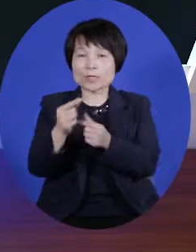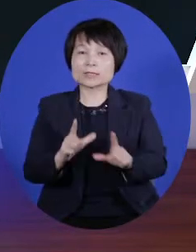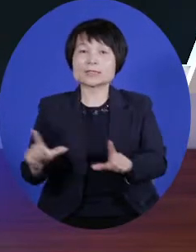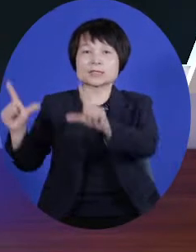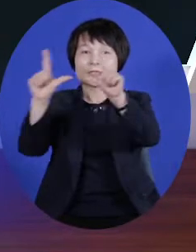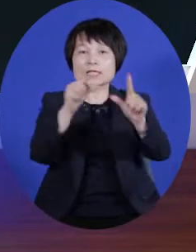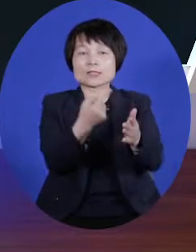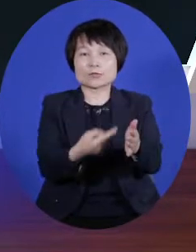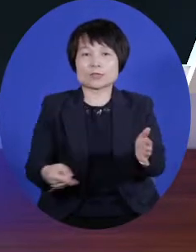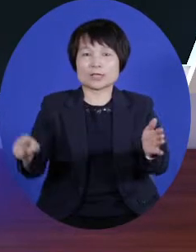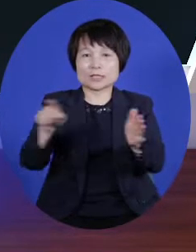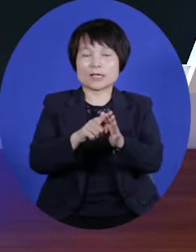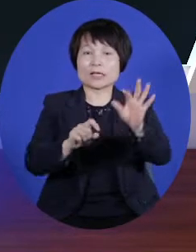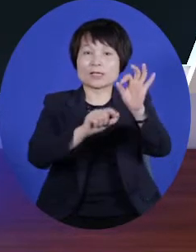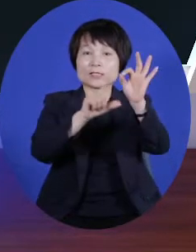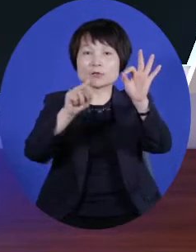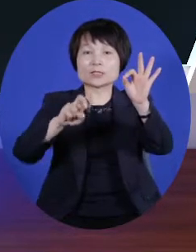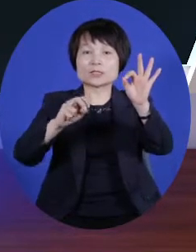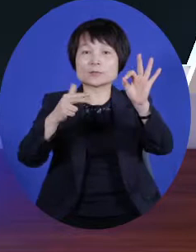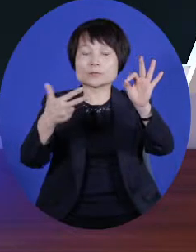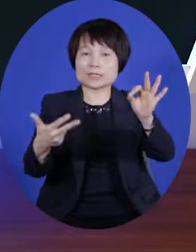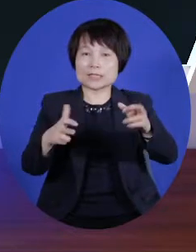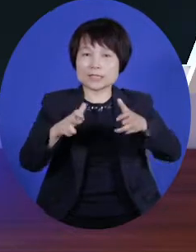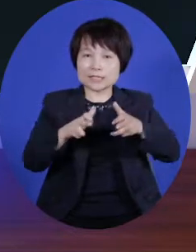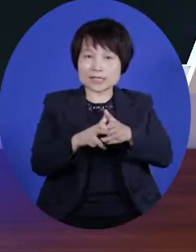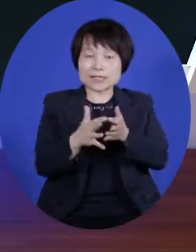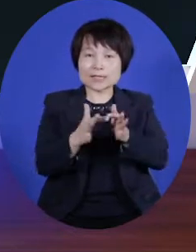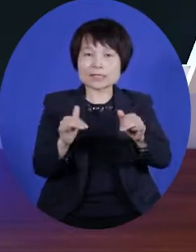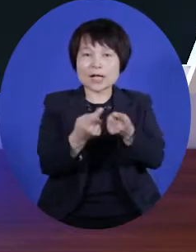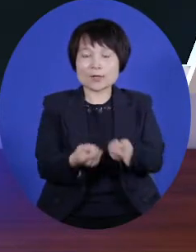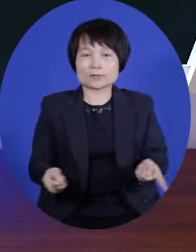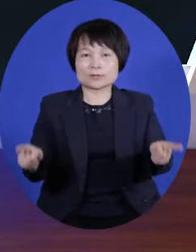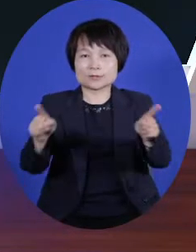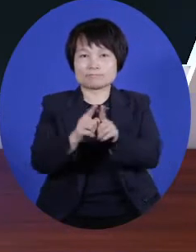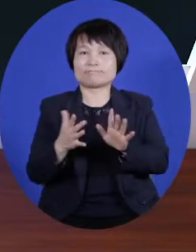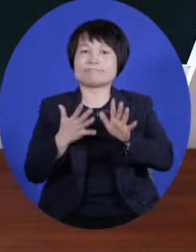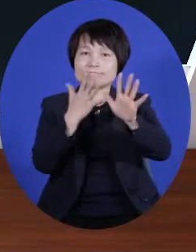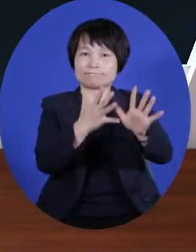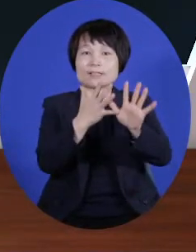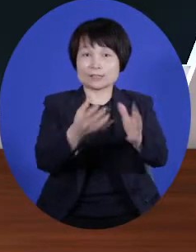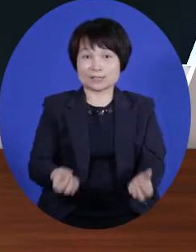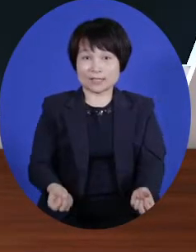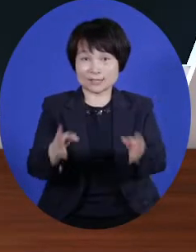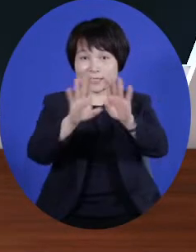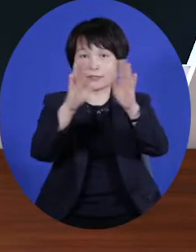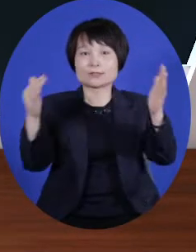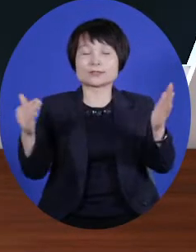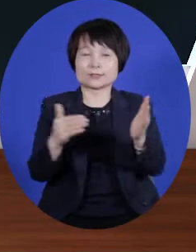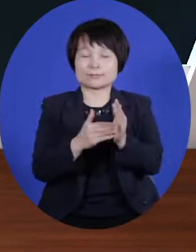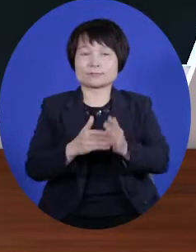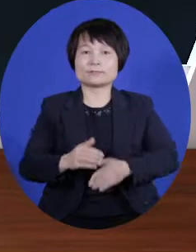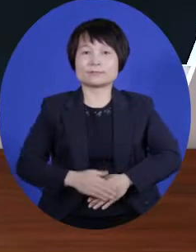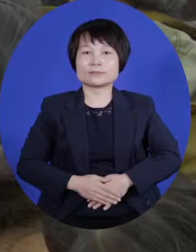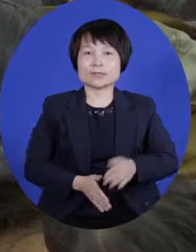있도록 용기와 의욕을 북돋아주기 위해 10월 27일 중증장애인과 함께하는 나들이 행사를 가졌습니다.